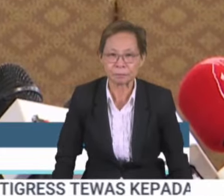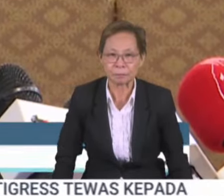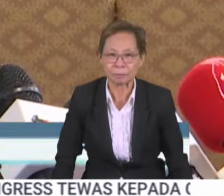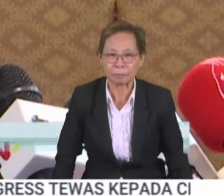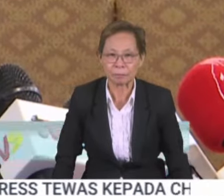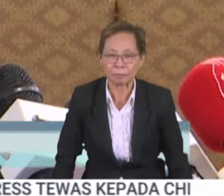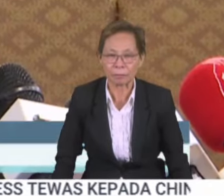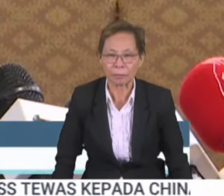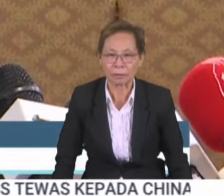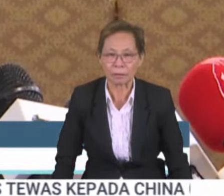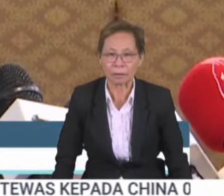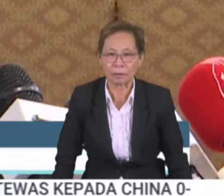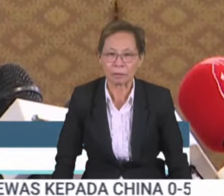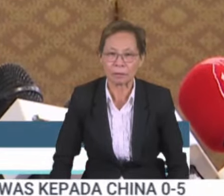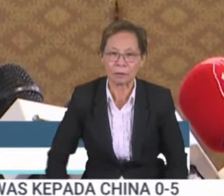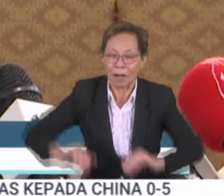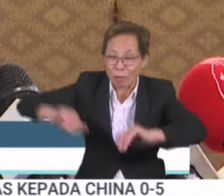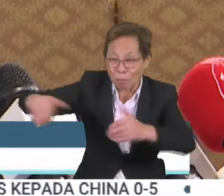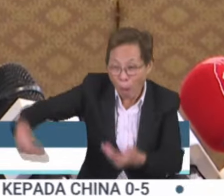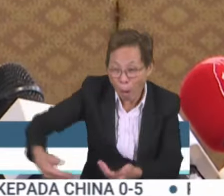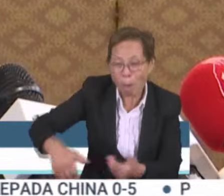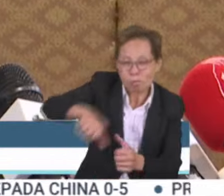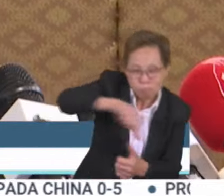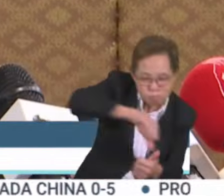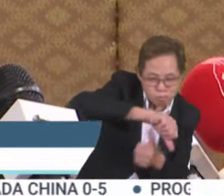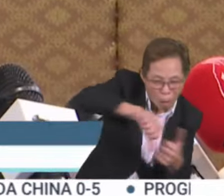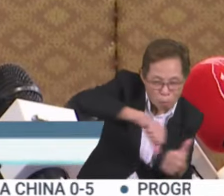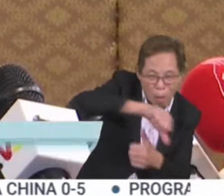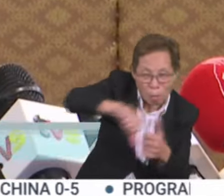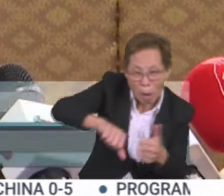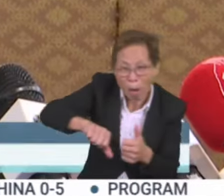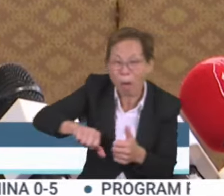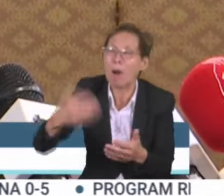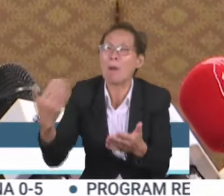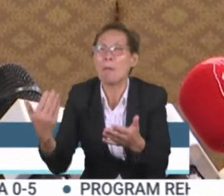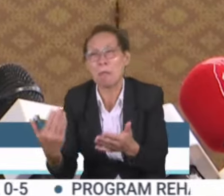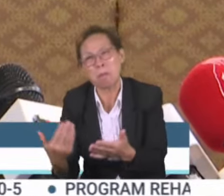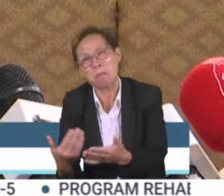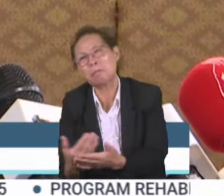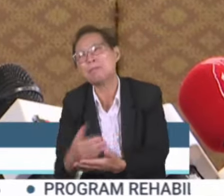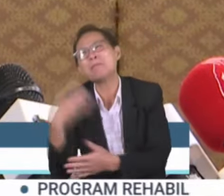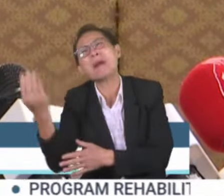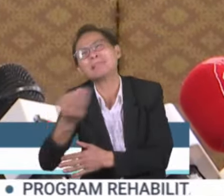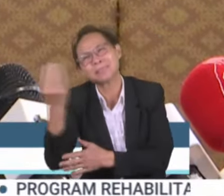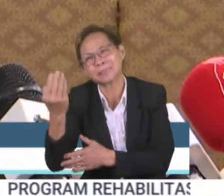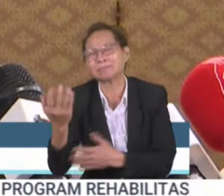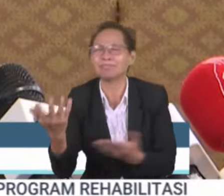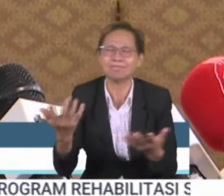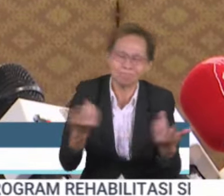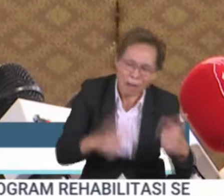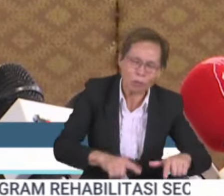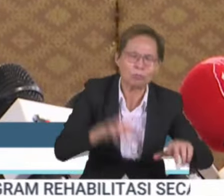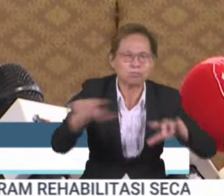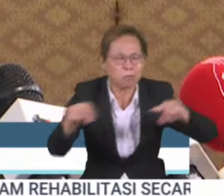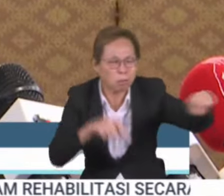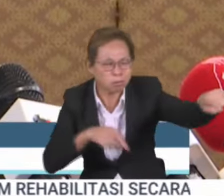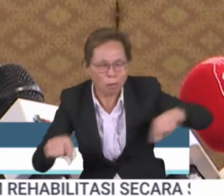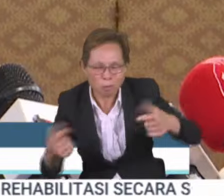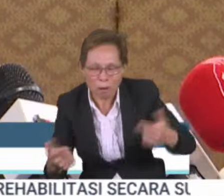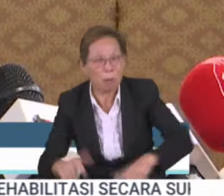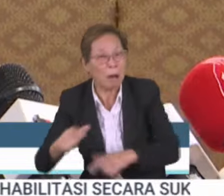Ragging orientasi bukan satu perkara yang baru di mana-mana, tetapi tidak